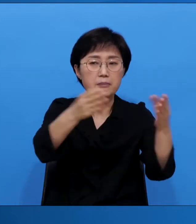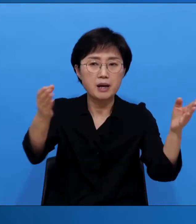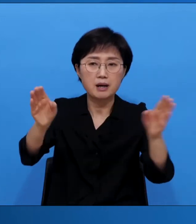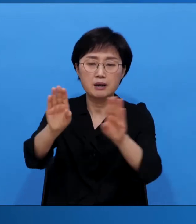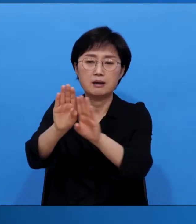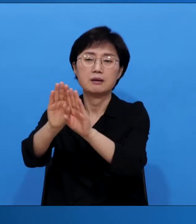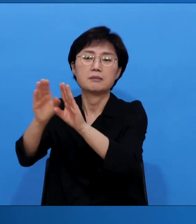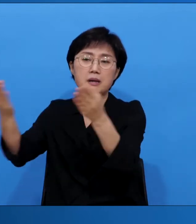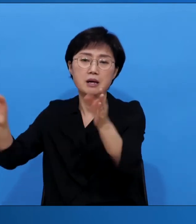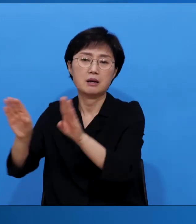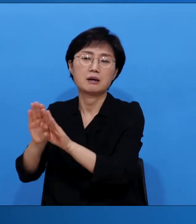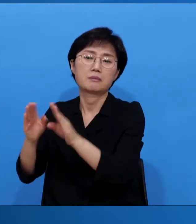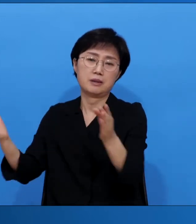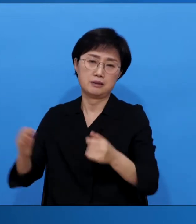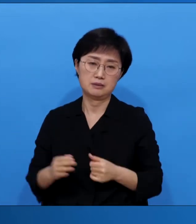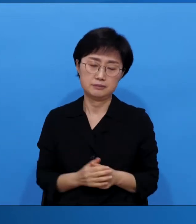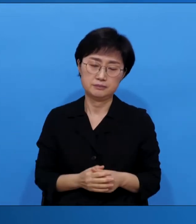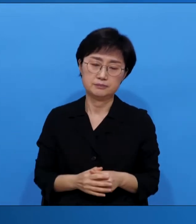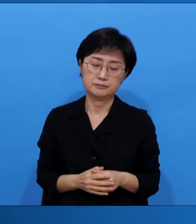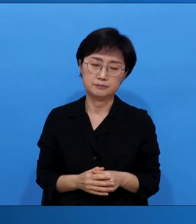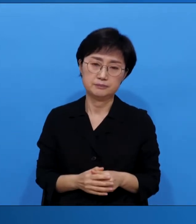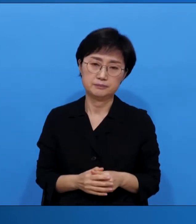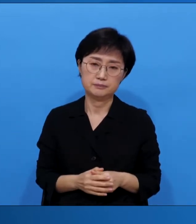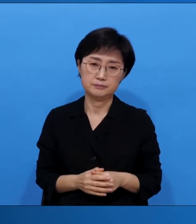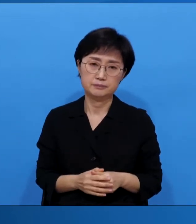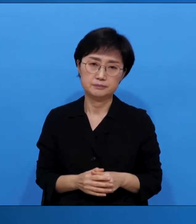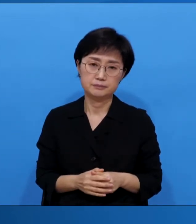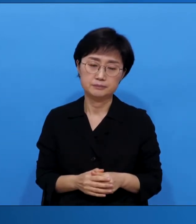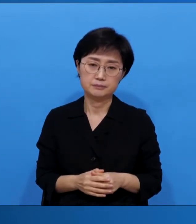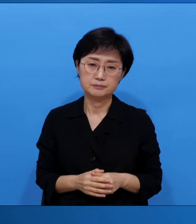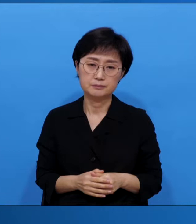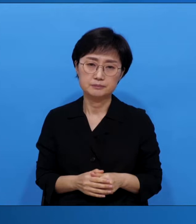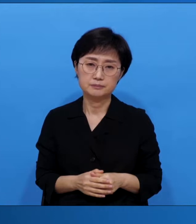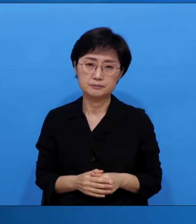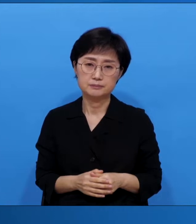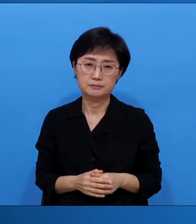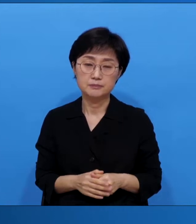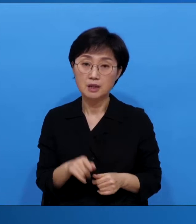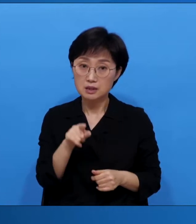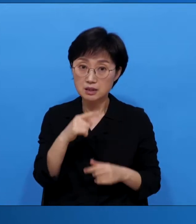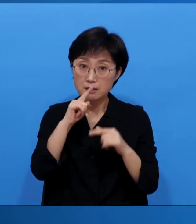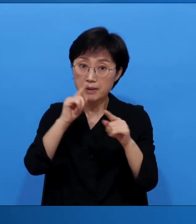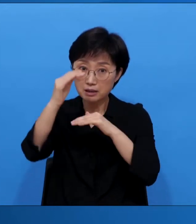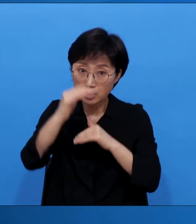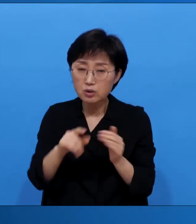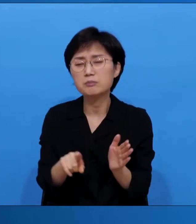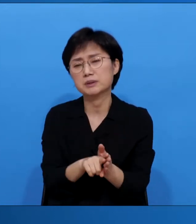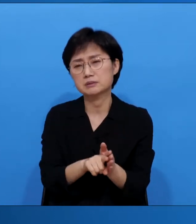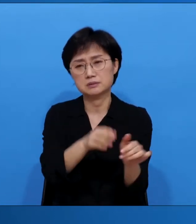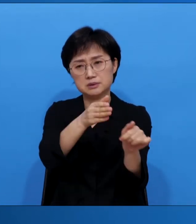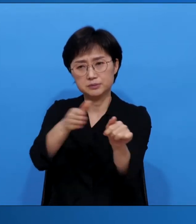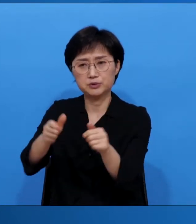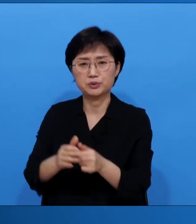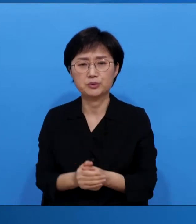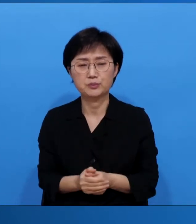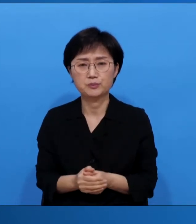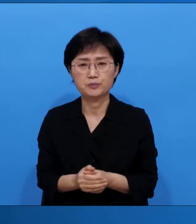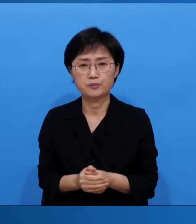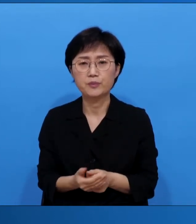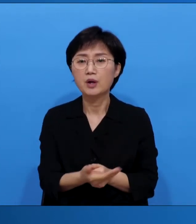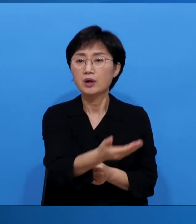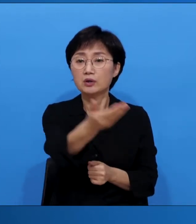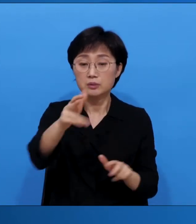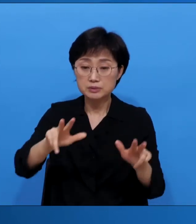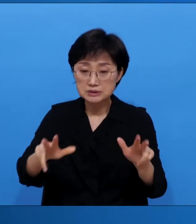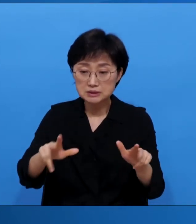upon me and for me to now relay this truth to others, and God opened the door to the world before me. 믿으셔야 됩니다. You need to believe that. 여러분이 오늘 언약